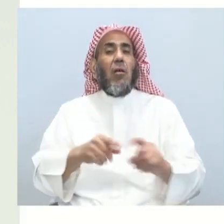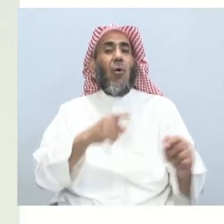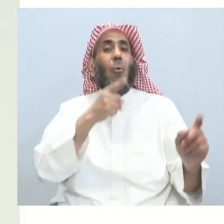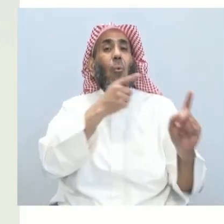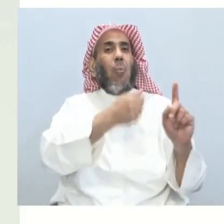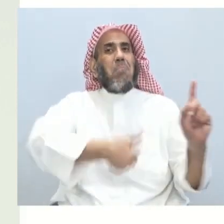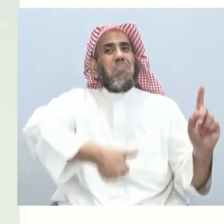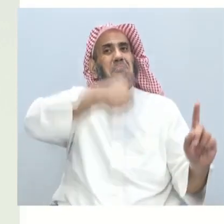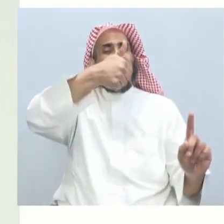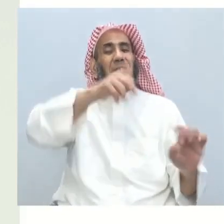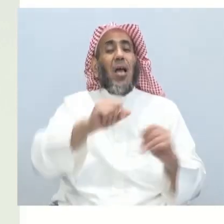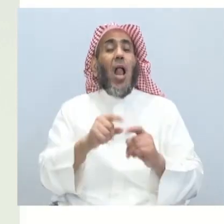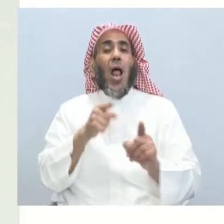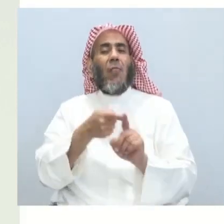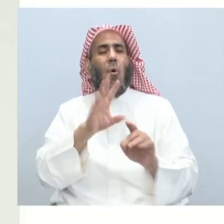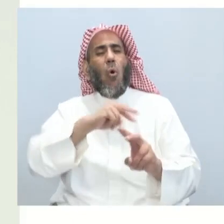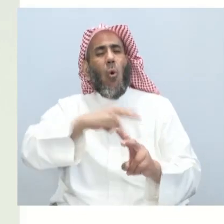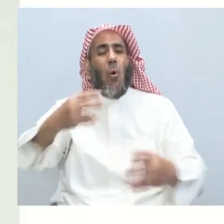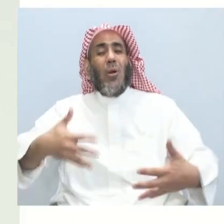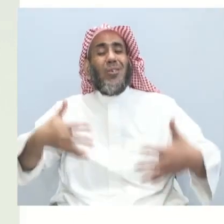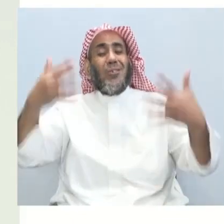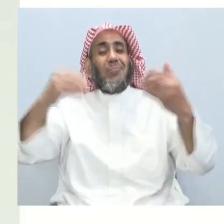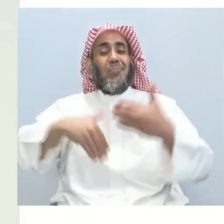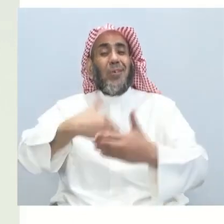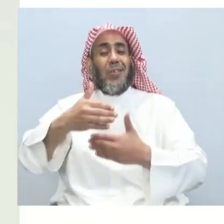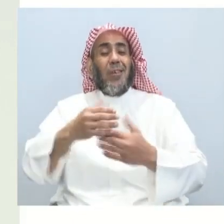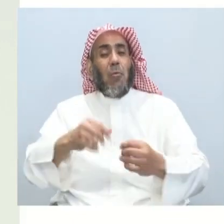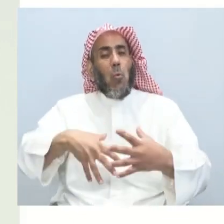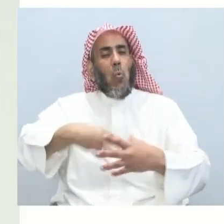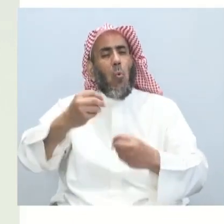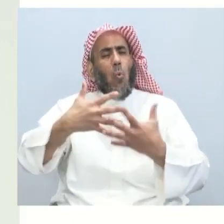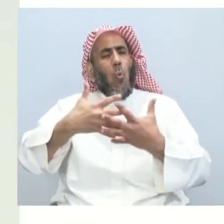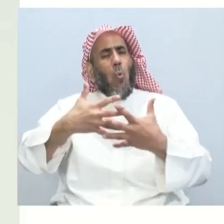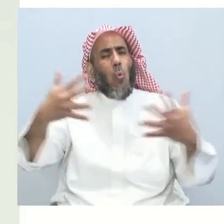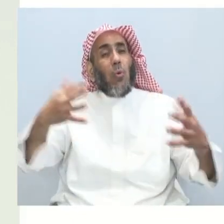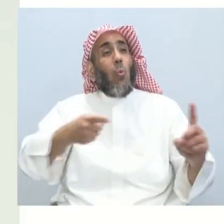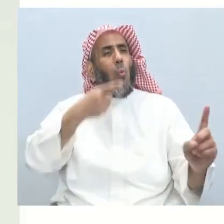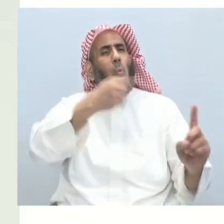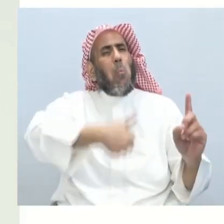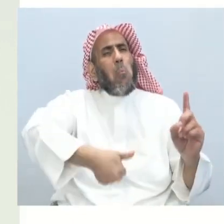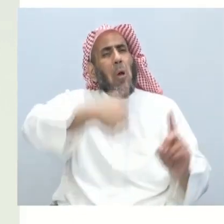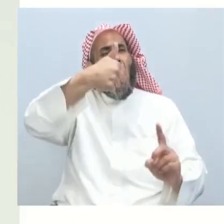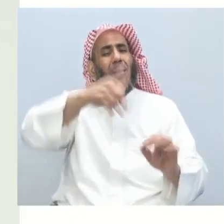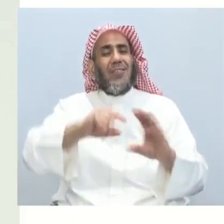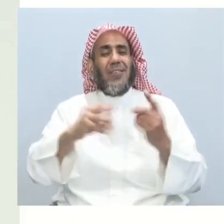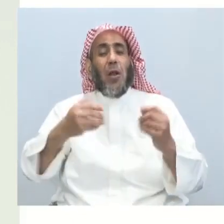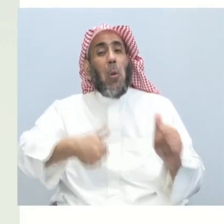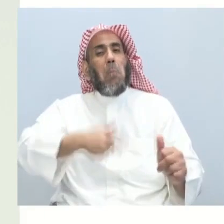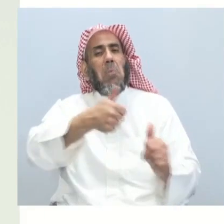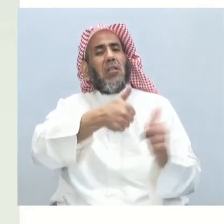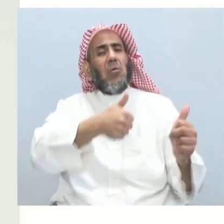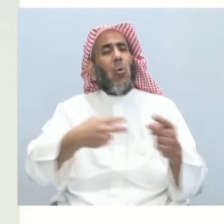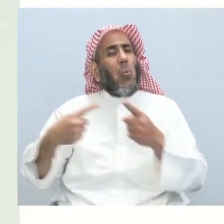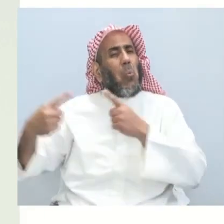شعر المديح الهدف الاول لعدد من الشعراء حتى صار الانتاج فيه كثير كثيرا جدا ومن اشكاله المدح التقليدي